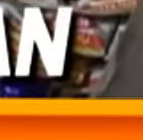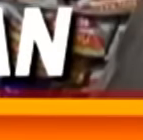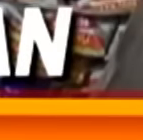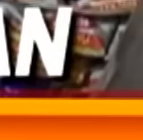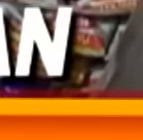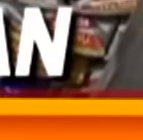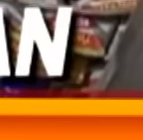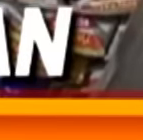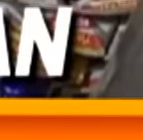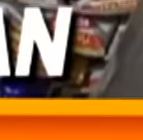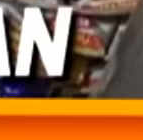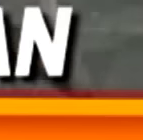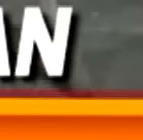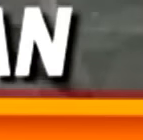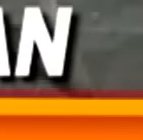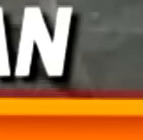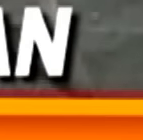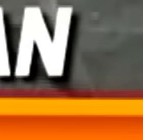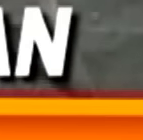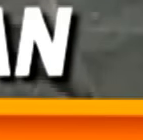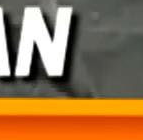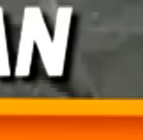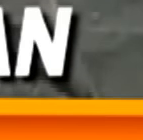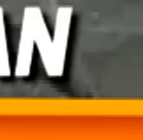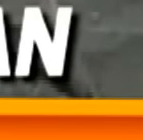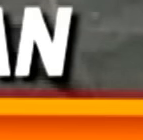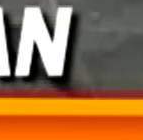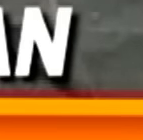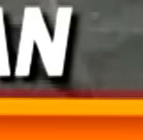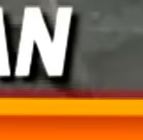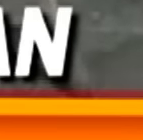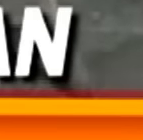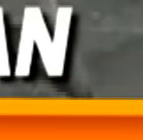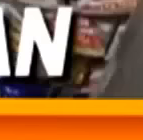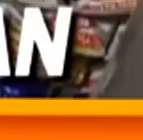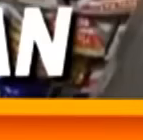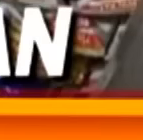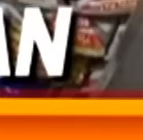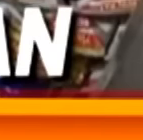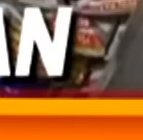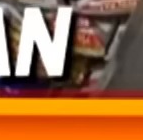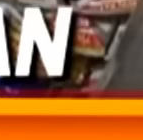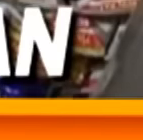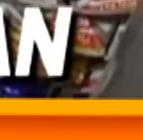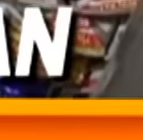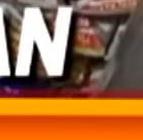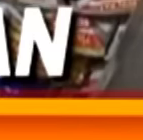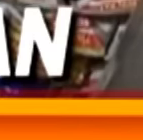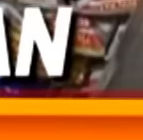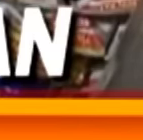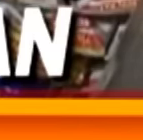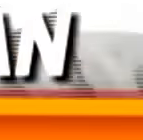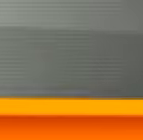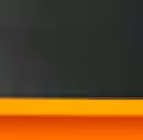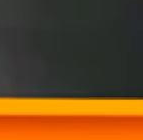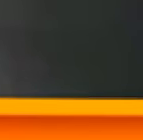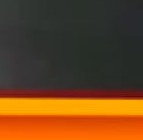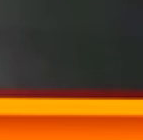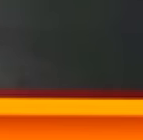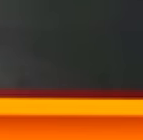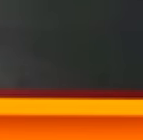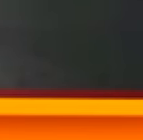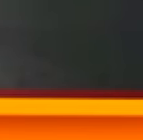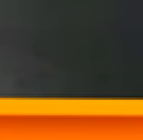Sa pool sa video, tindahan ng mag-asawang senior citizen sa Zambales, ninakawan ng isang lalaki.